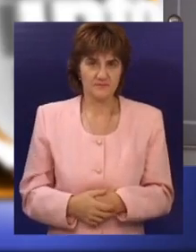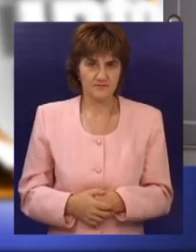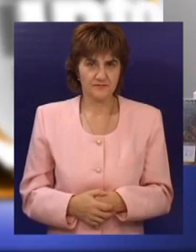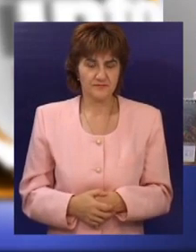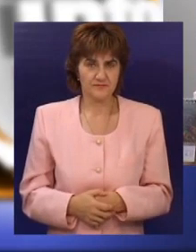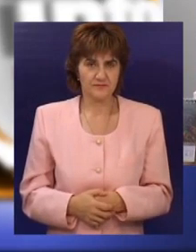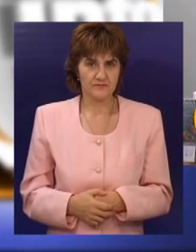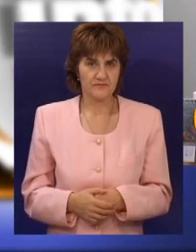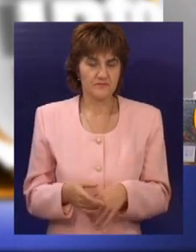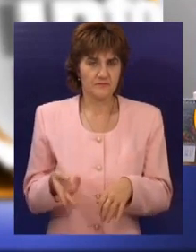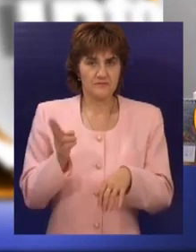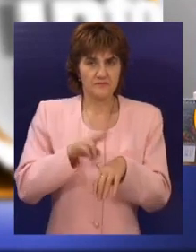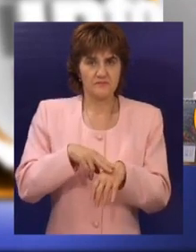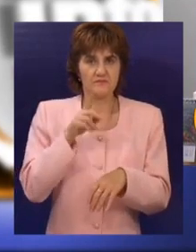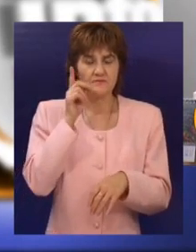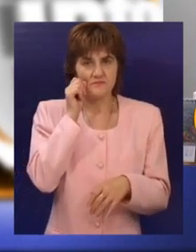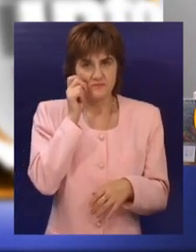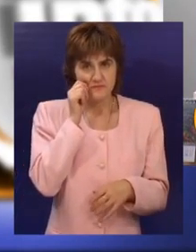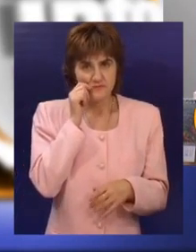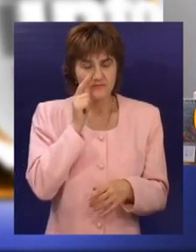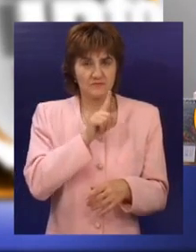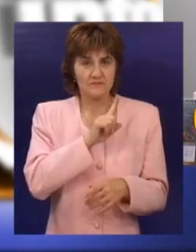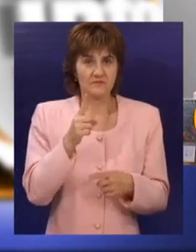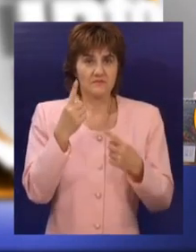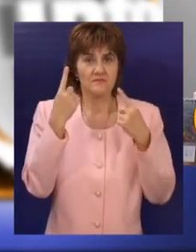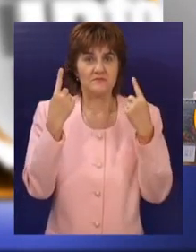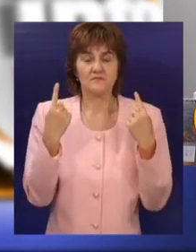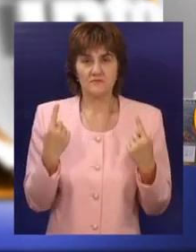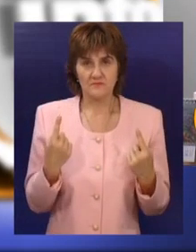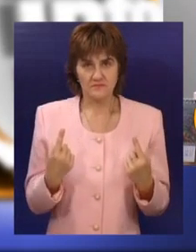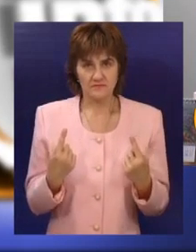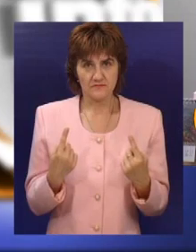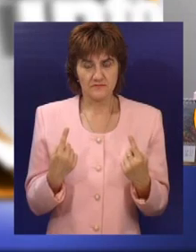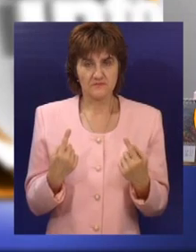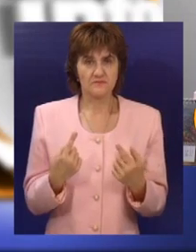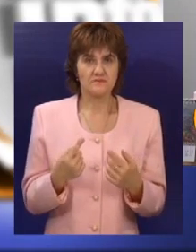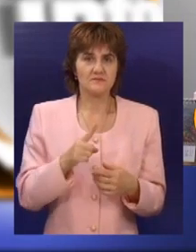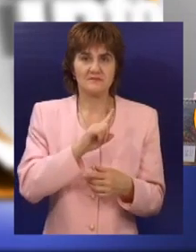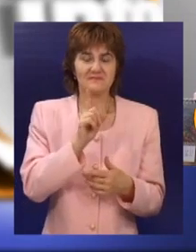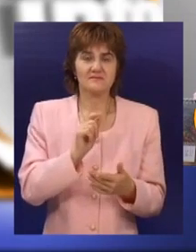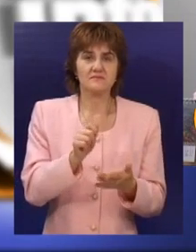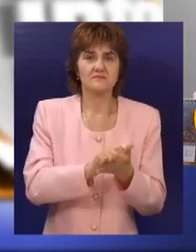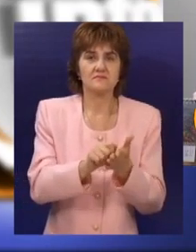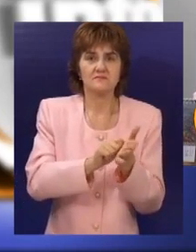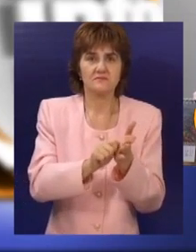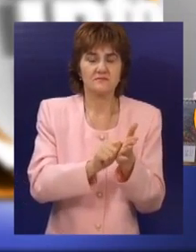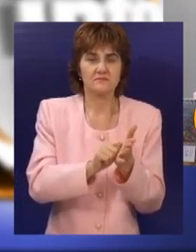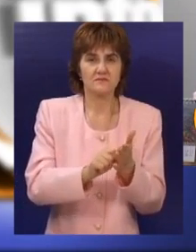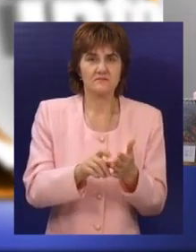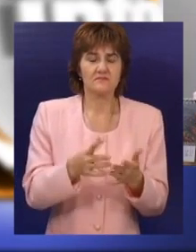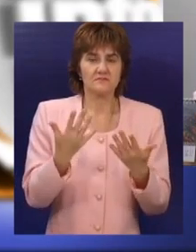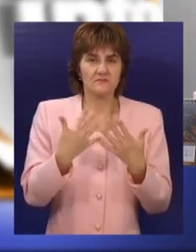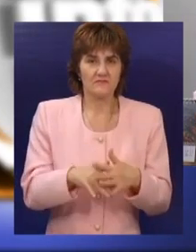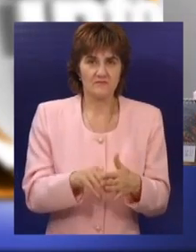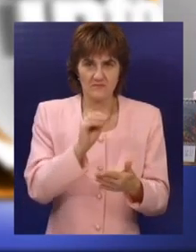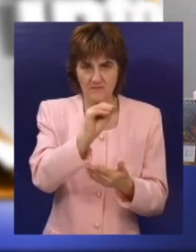Većina pravnih lica često i ne postoji, znači nisu brisani iz